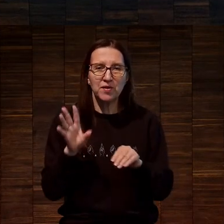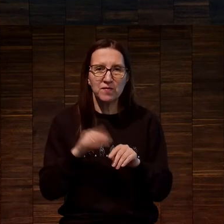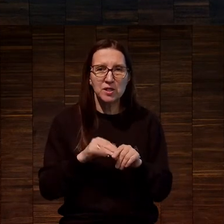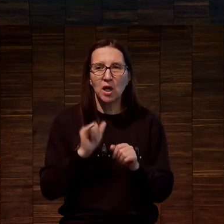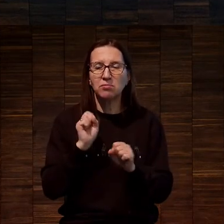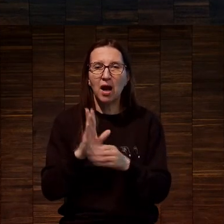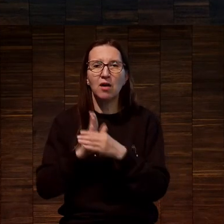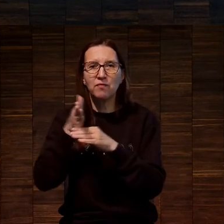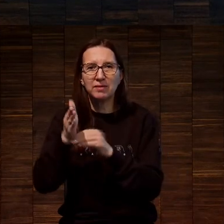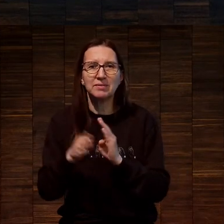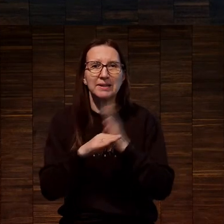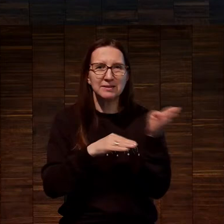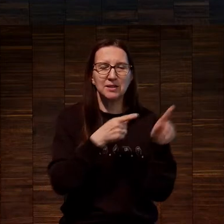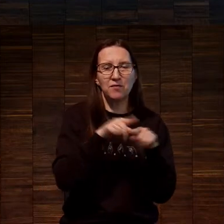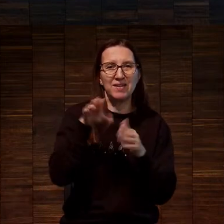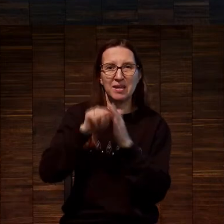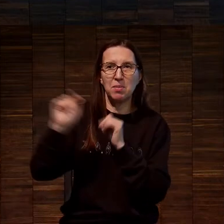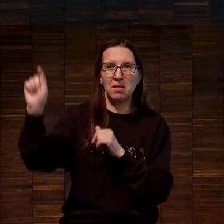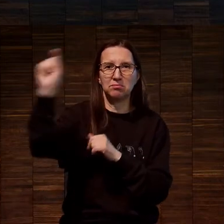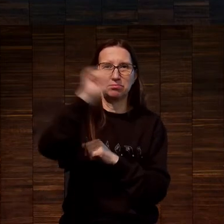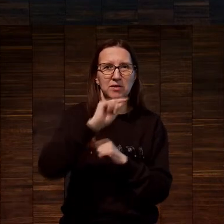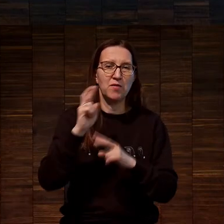эти проходные, которые как раз в промзонах.